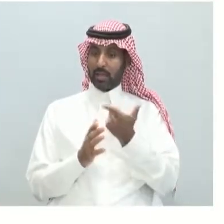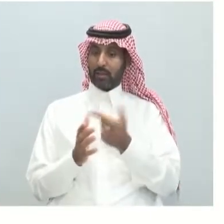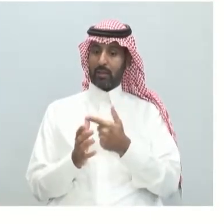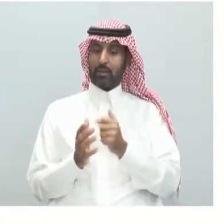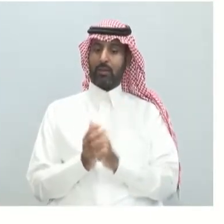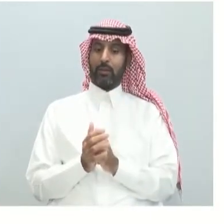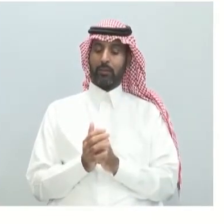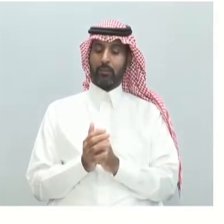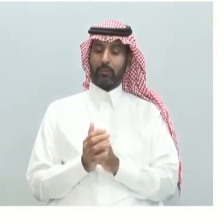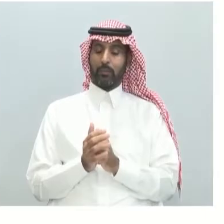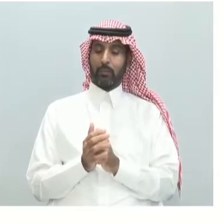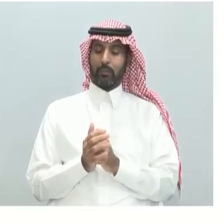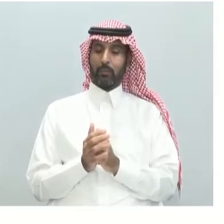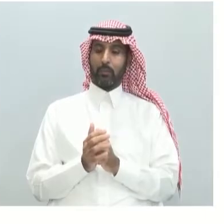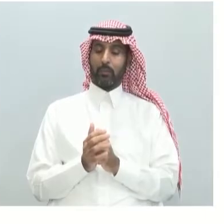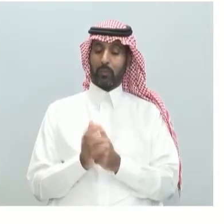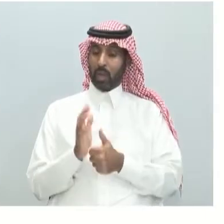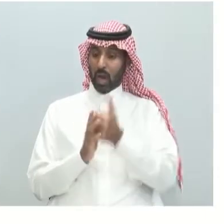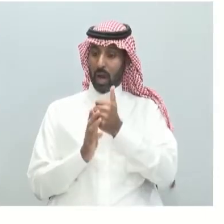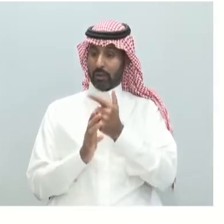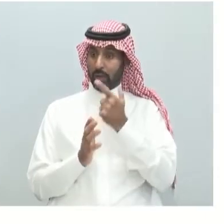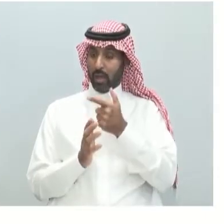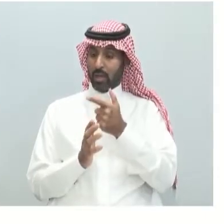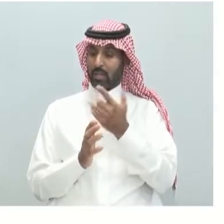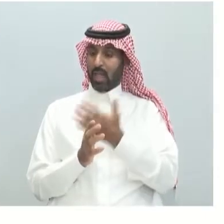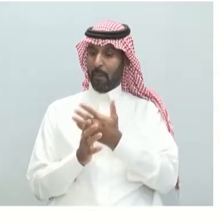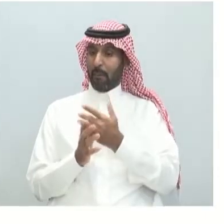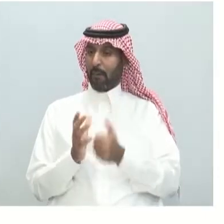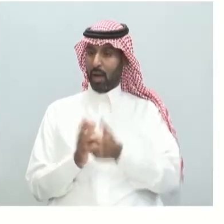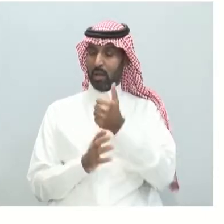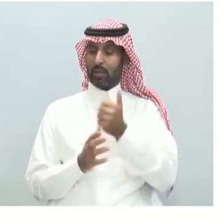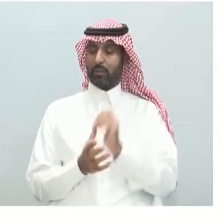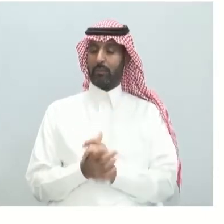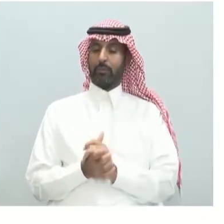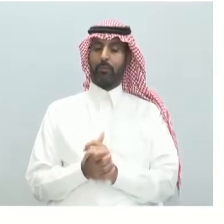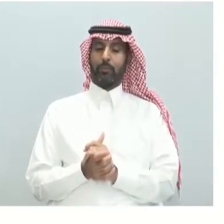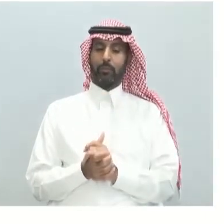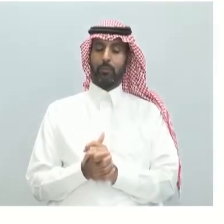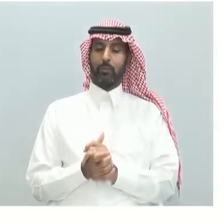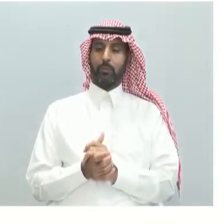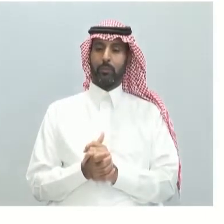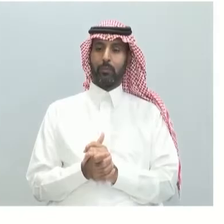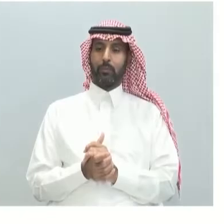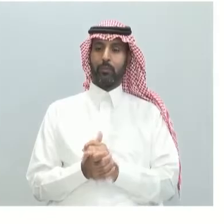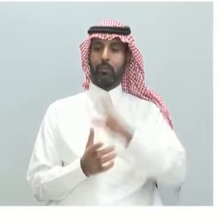اي من هذه المعاني الثلاث يؤدي معنى كلمه كفيله